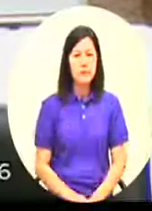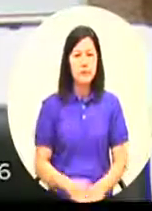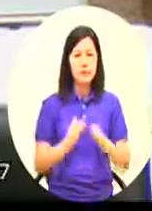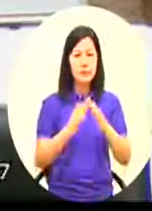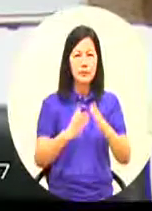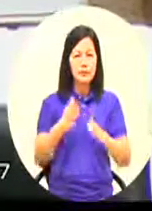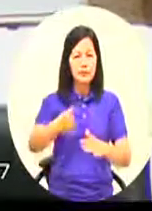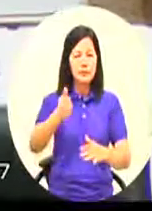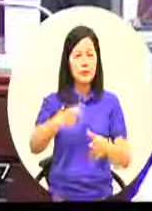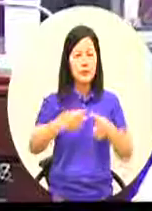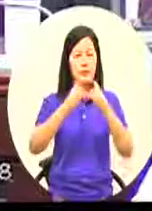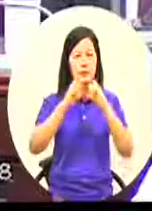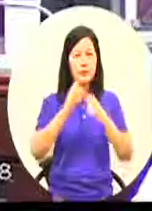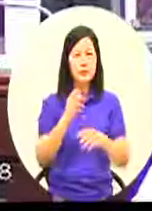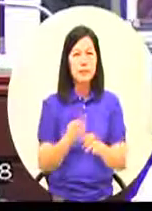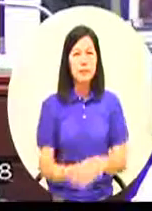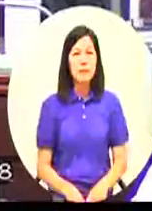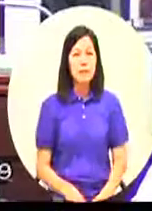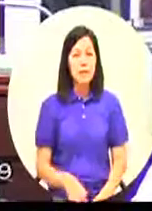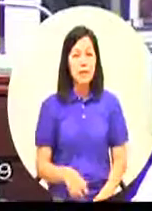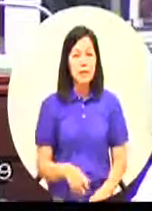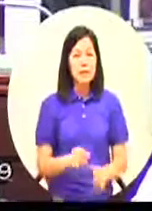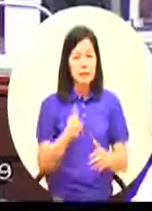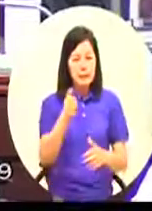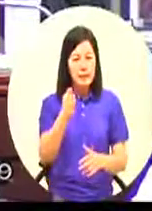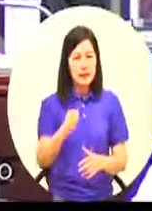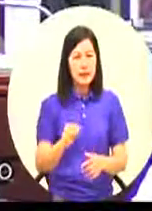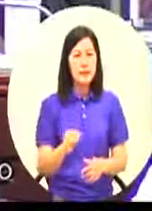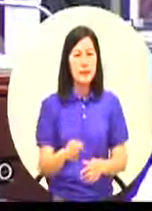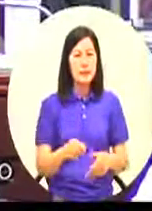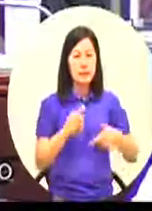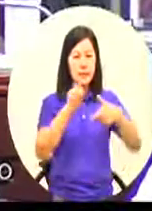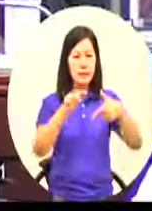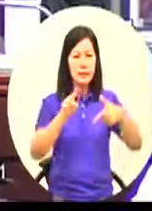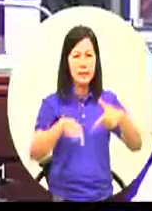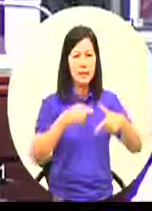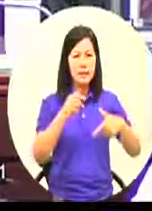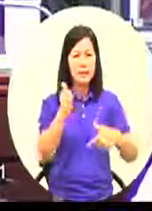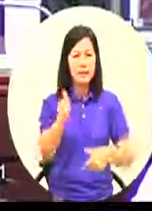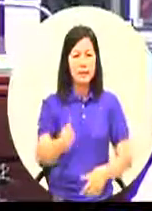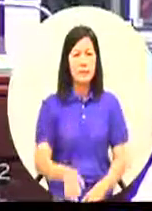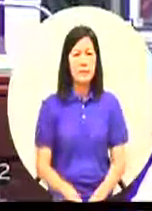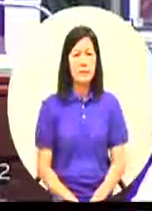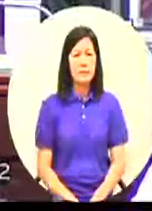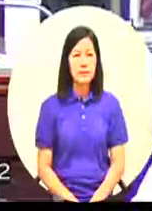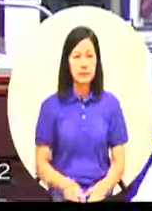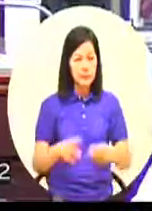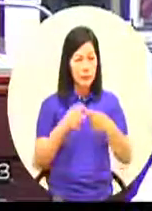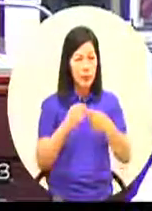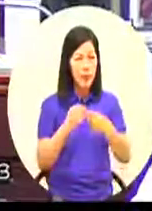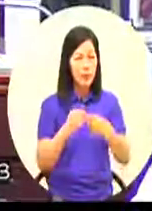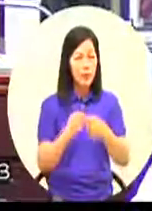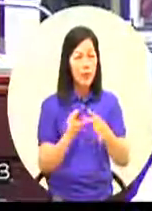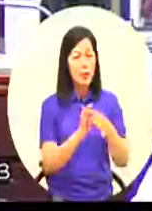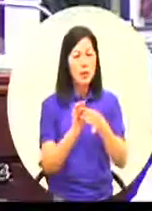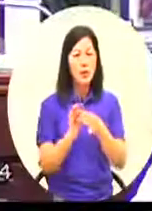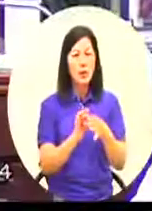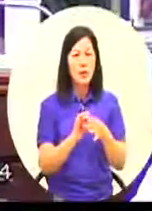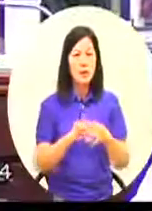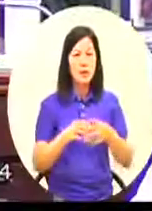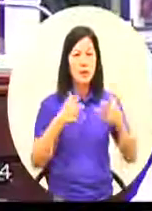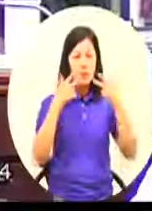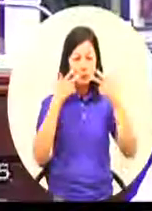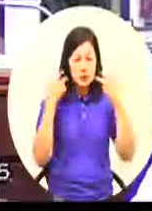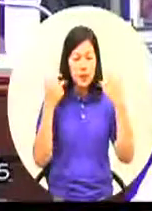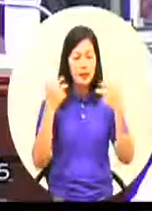答。 谢谢议长，谢谢医师谭大议员。第一个，我想有关于我们原乡